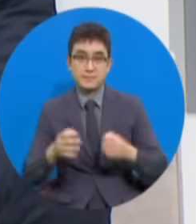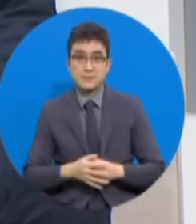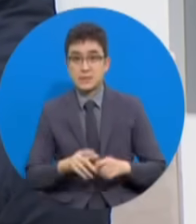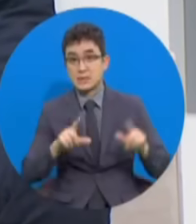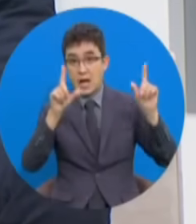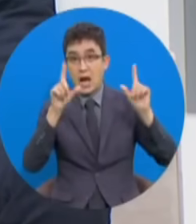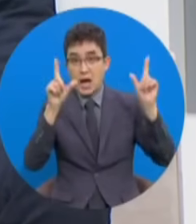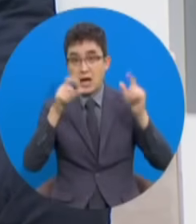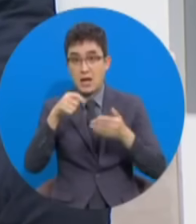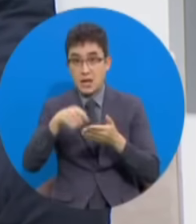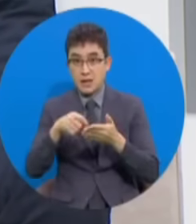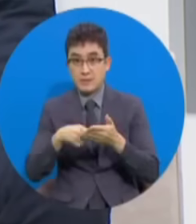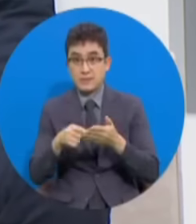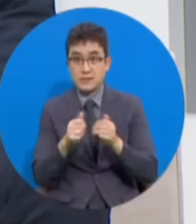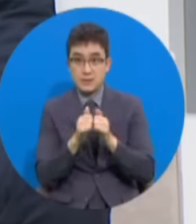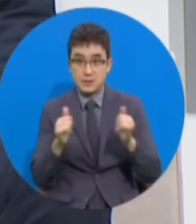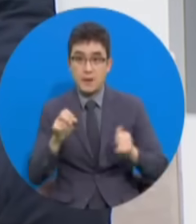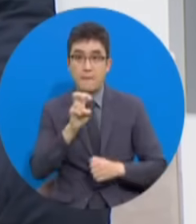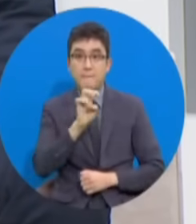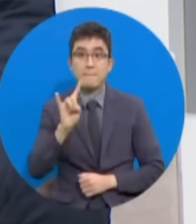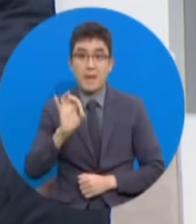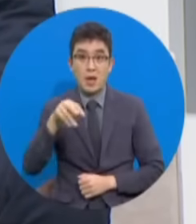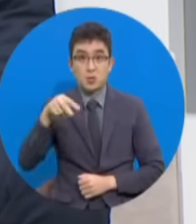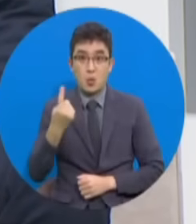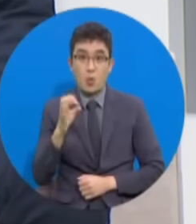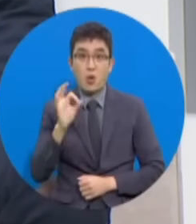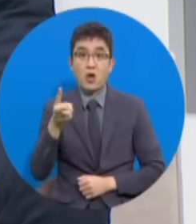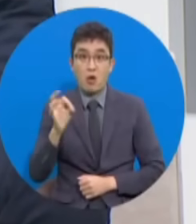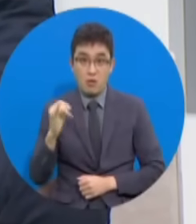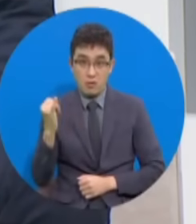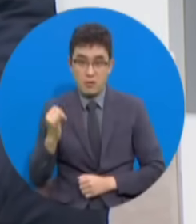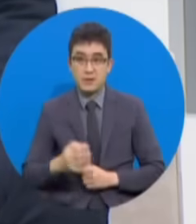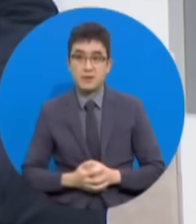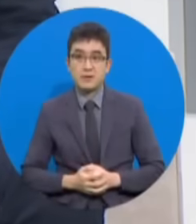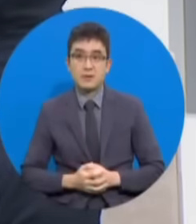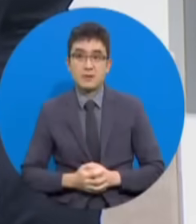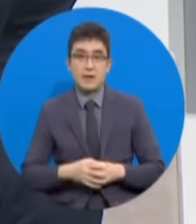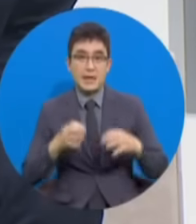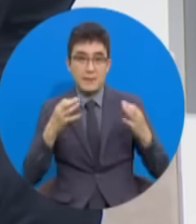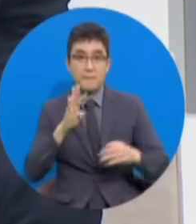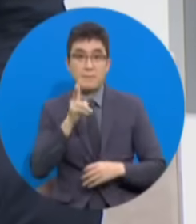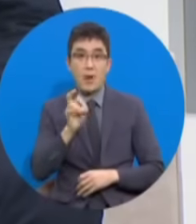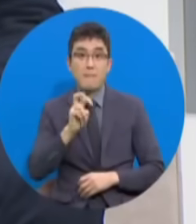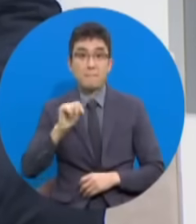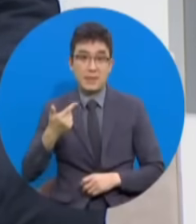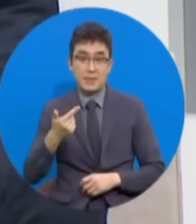칼럼니스트 맹소영 칼럼니스트 그리고 국민의힘의 김병민 최고위원 나오셨습니다.